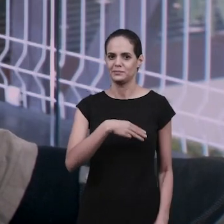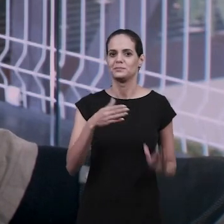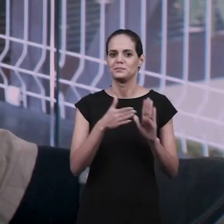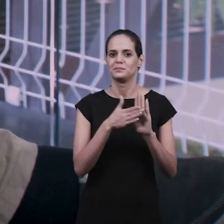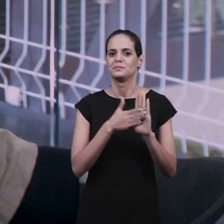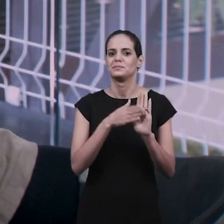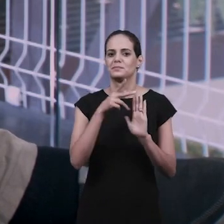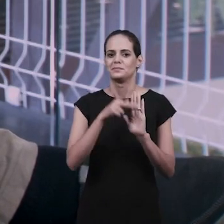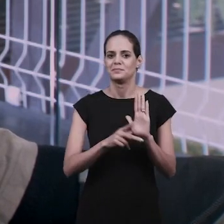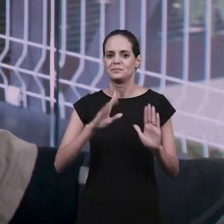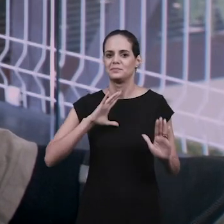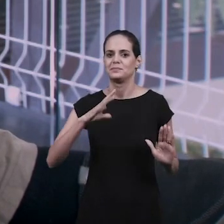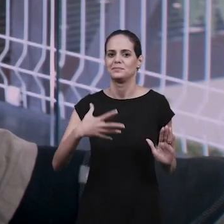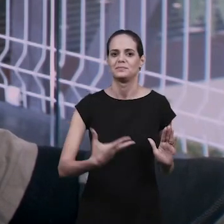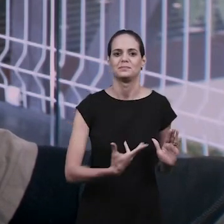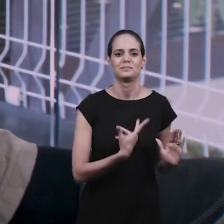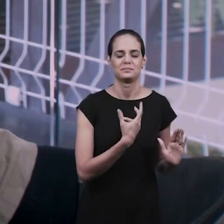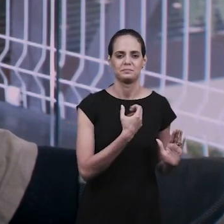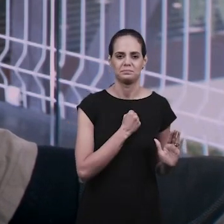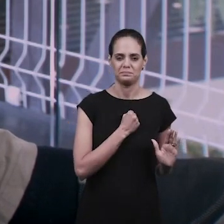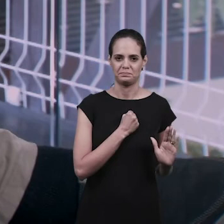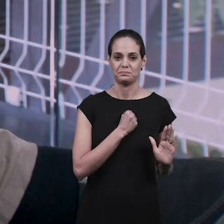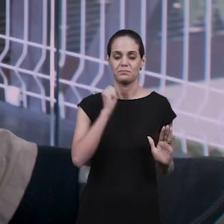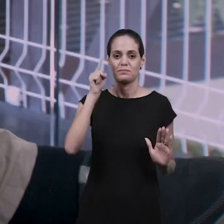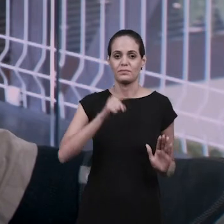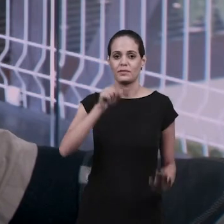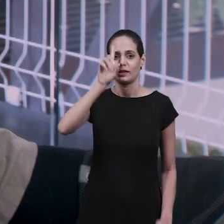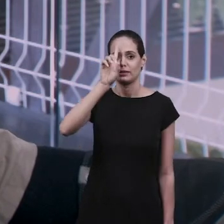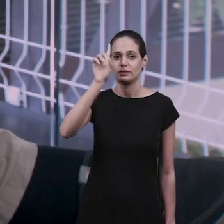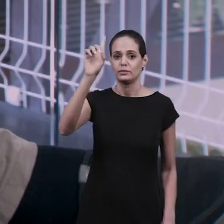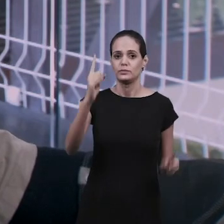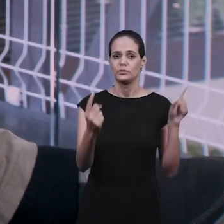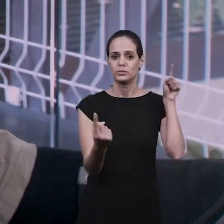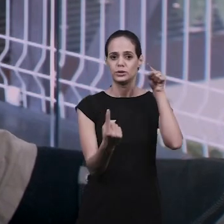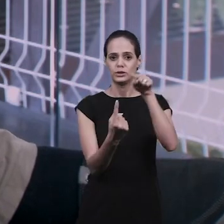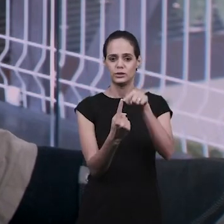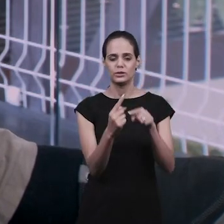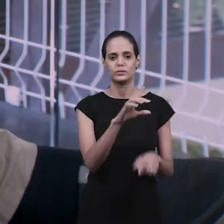projet qui est de Dieu a comme objectif chacun de nous